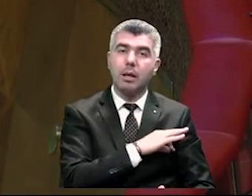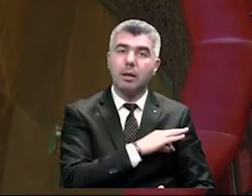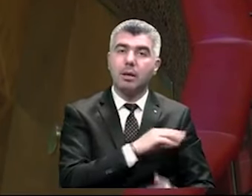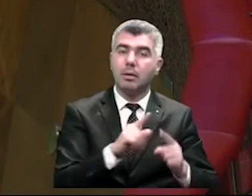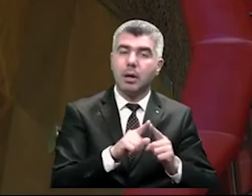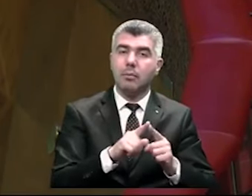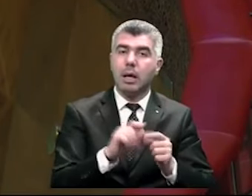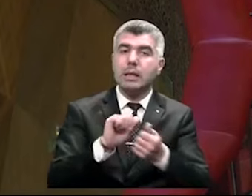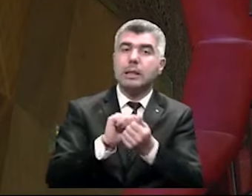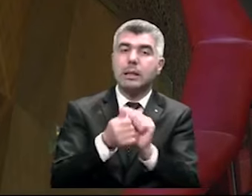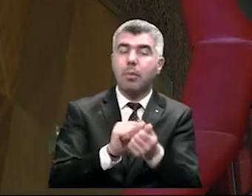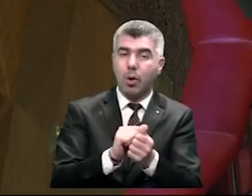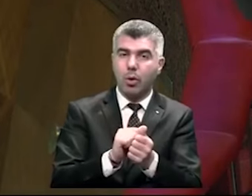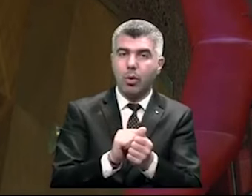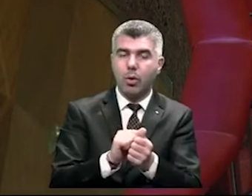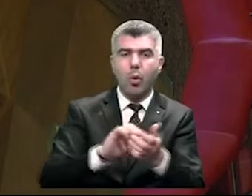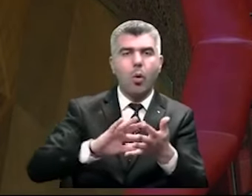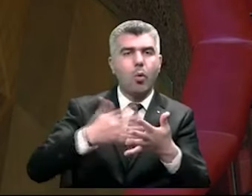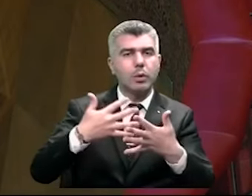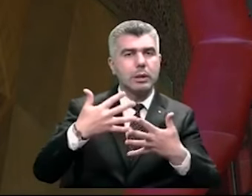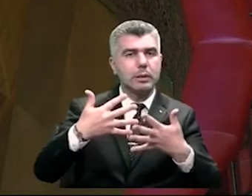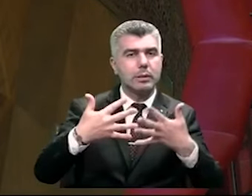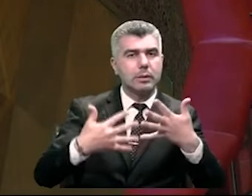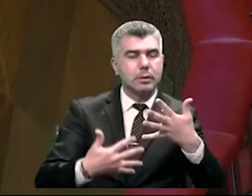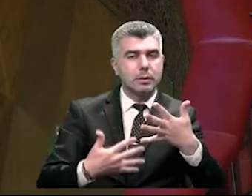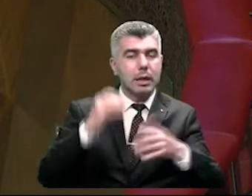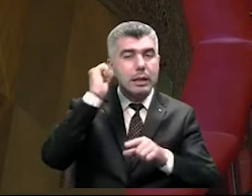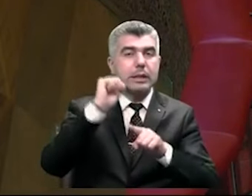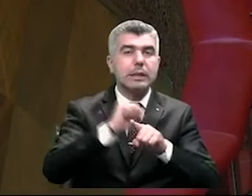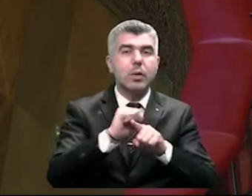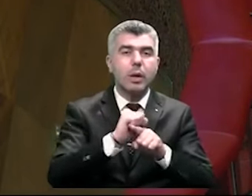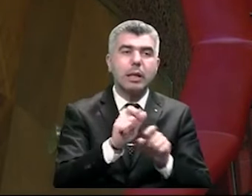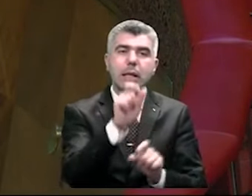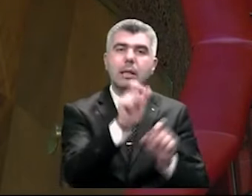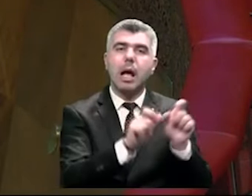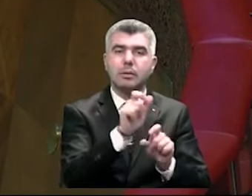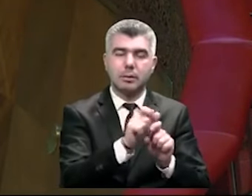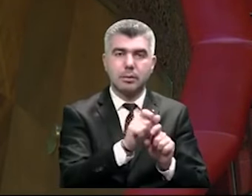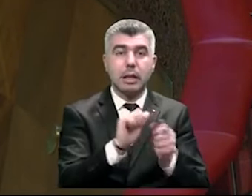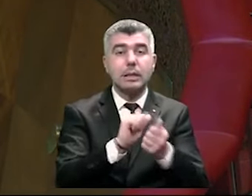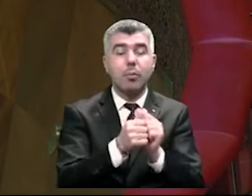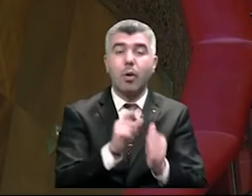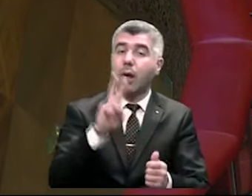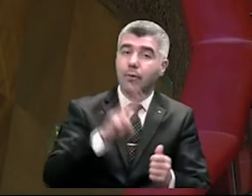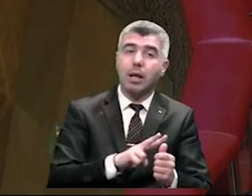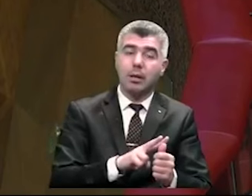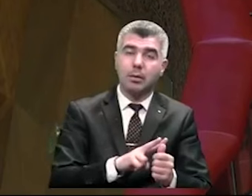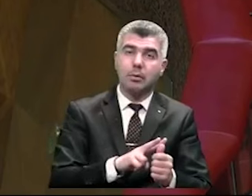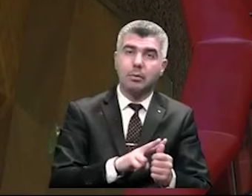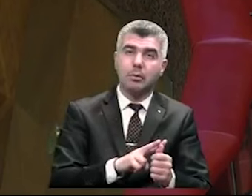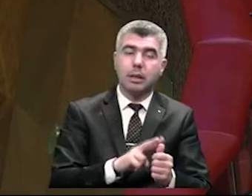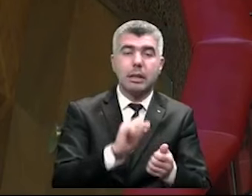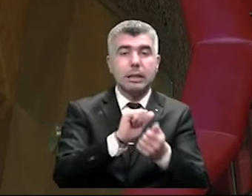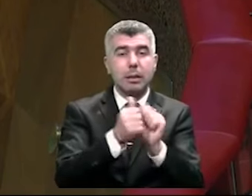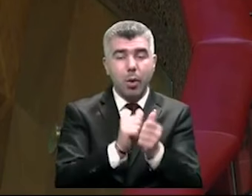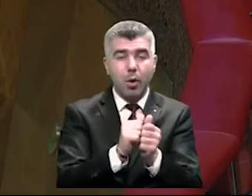وكذلك القيمه ديال جميع الانشطه الموازيه بالنسبه للتكوين ديال الانسان وبالخصوص في الرياضه لان الرياضه تتكون